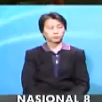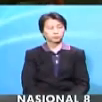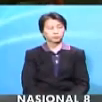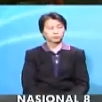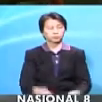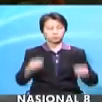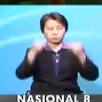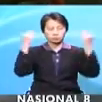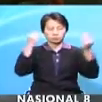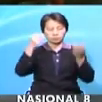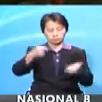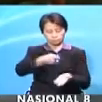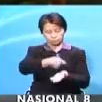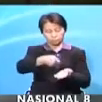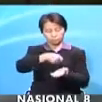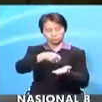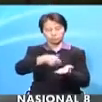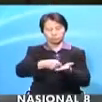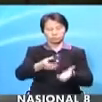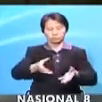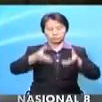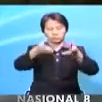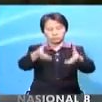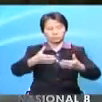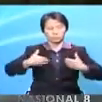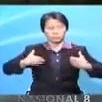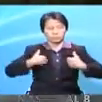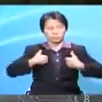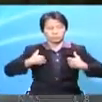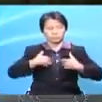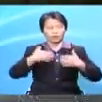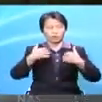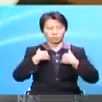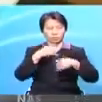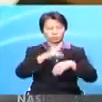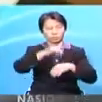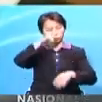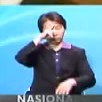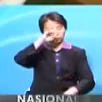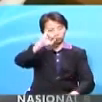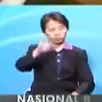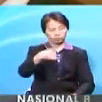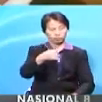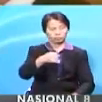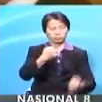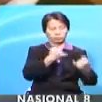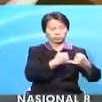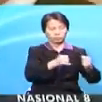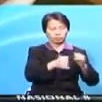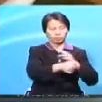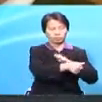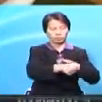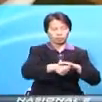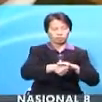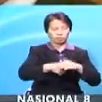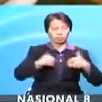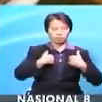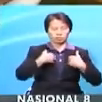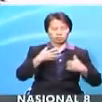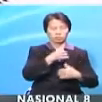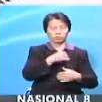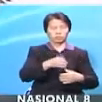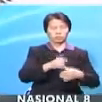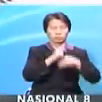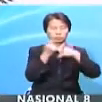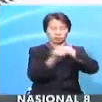majelis menandatangani perjanjian penyerahan tapir tersebut berlangsung di Putrajaya antara jabatan perlindungan hihidupan liar dan taman